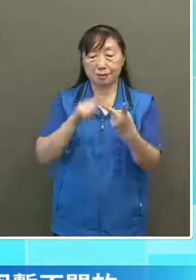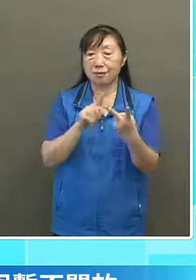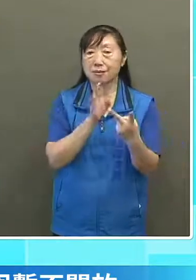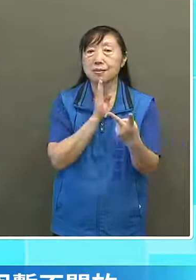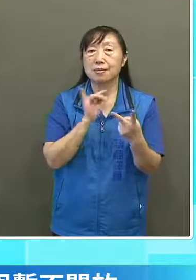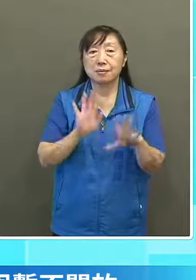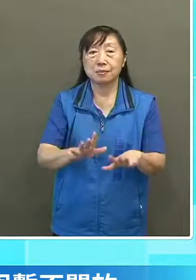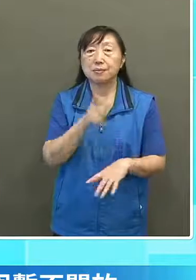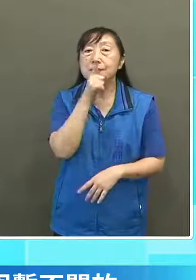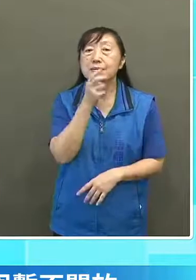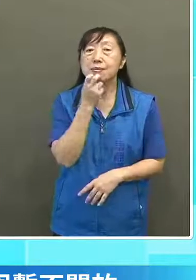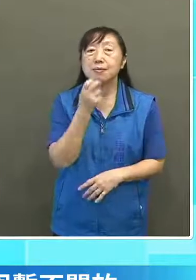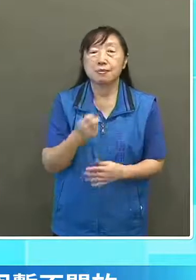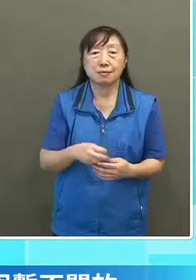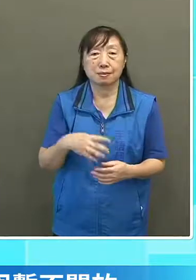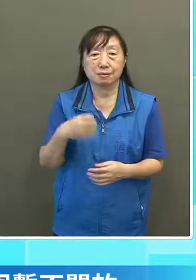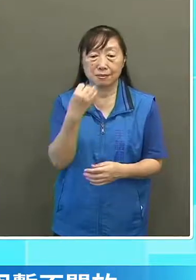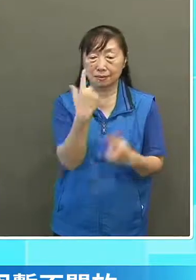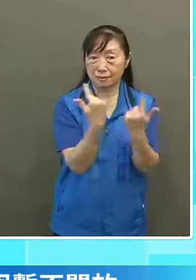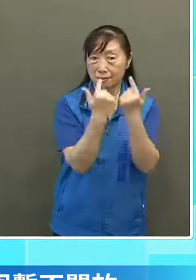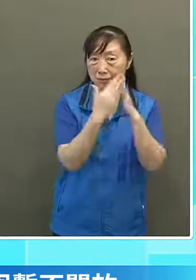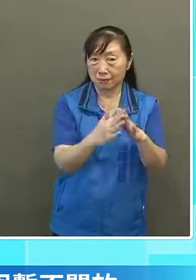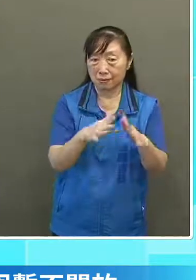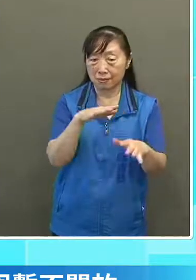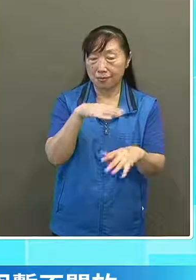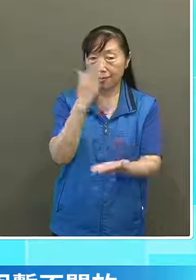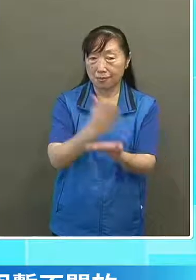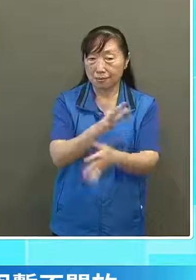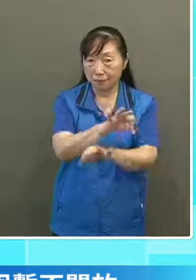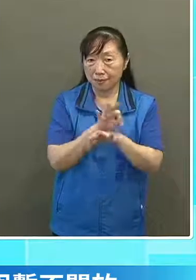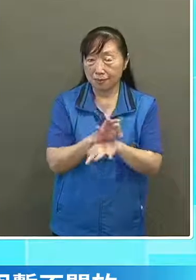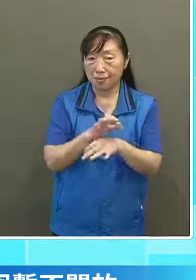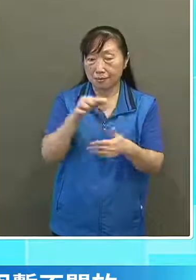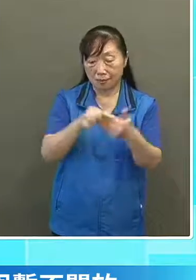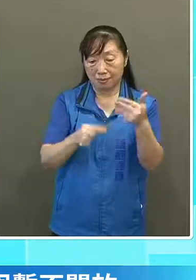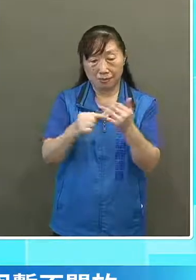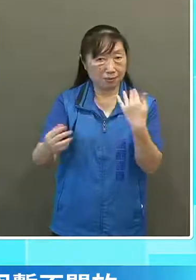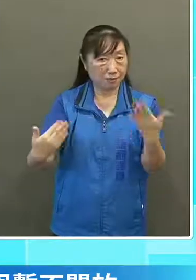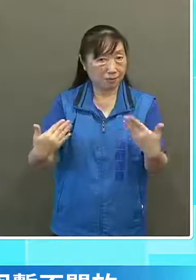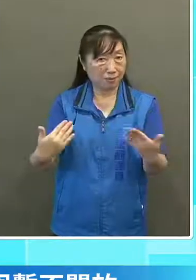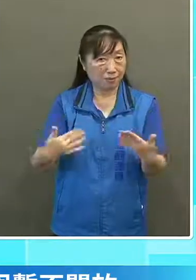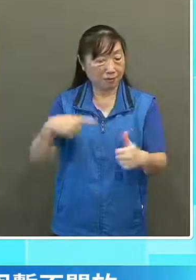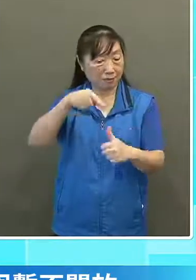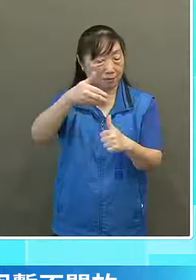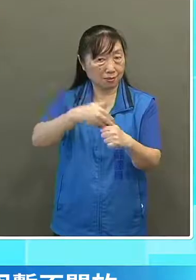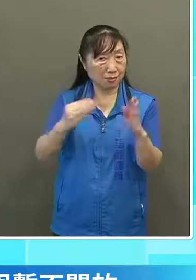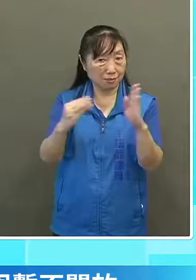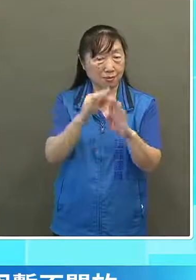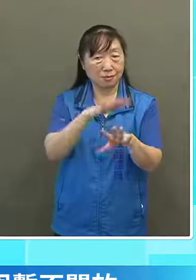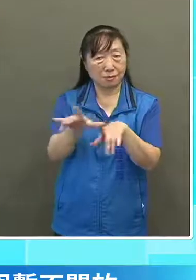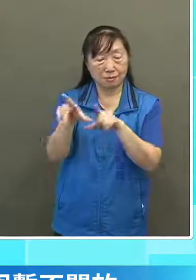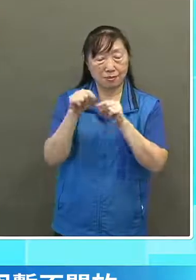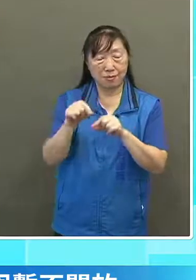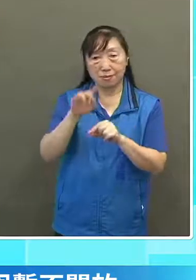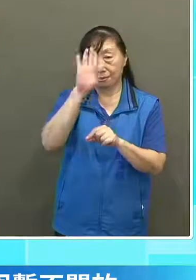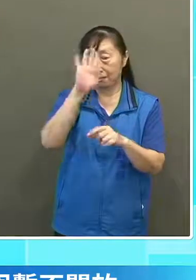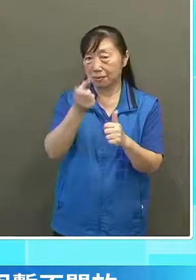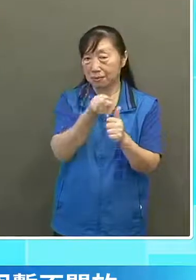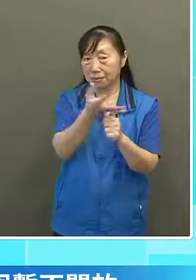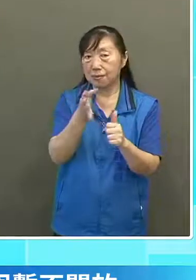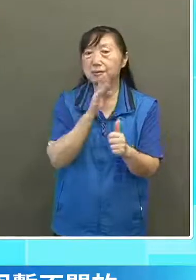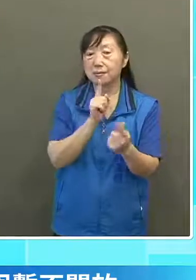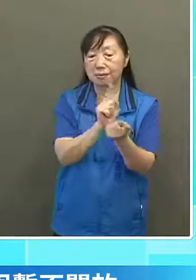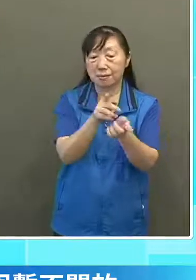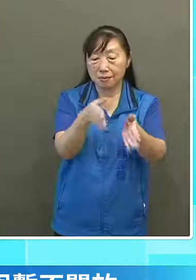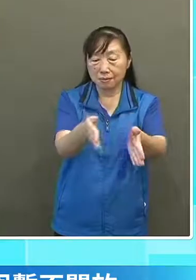我们中央及新北市的停课标准非常明确，教育局会依据疫情对学校的